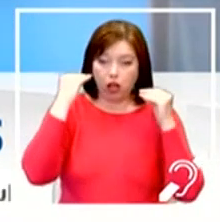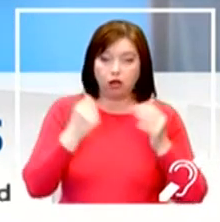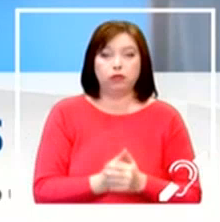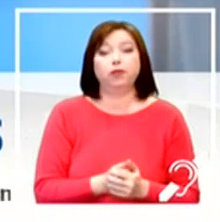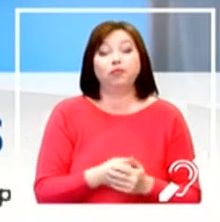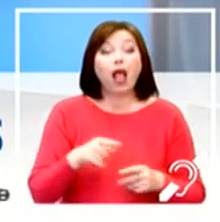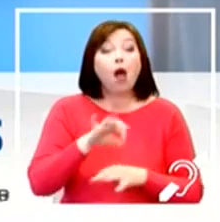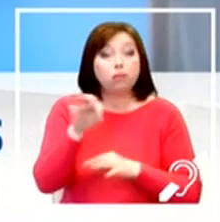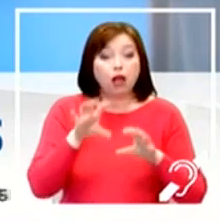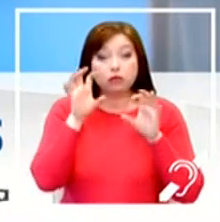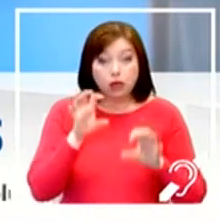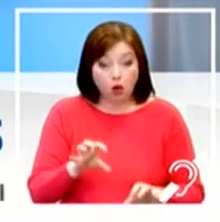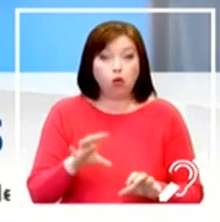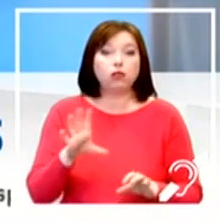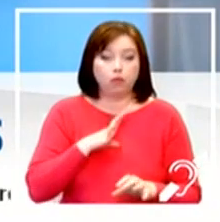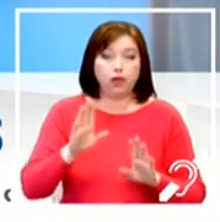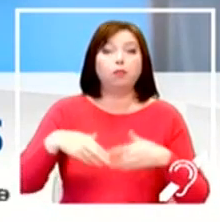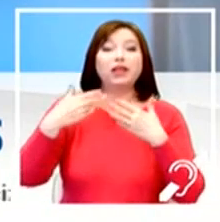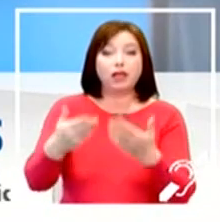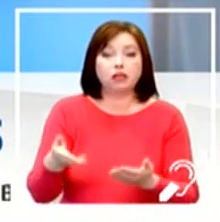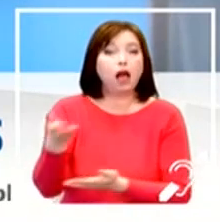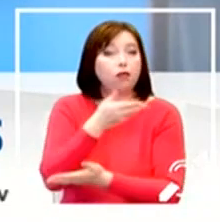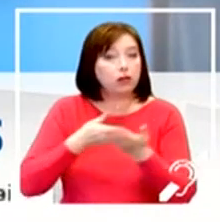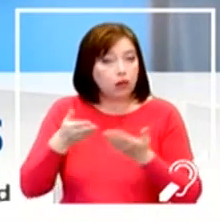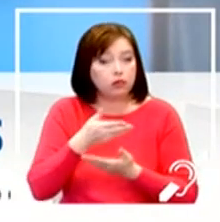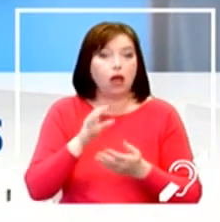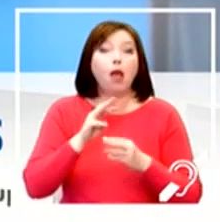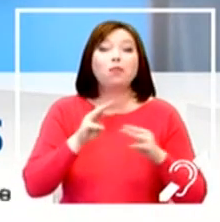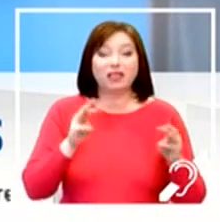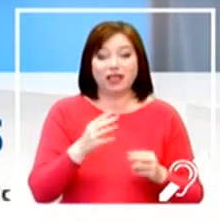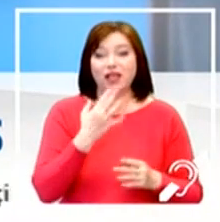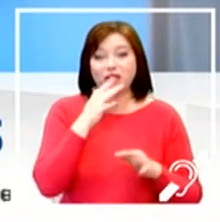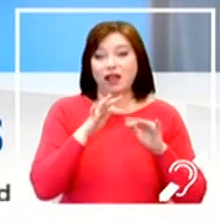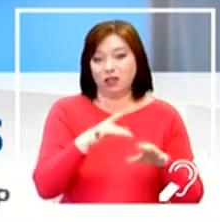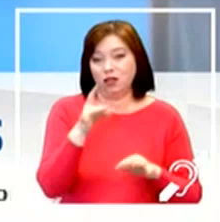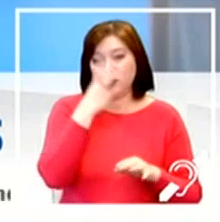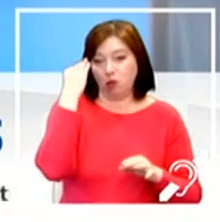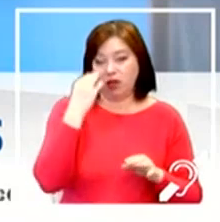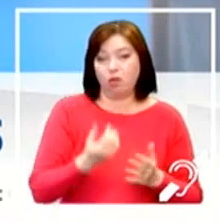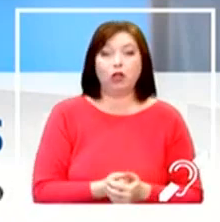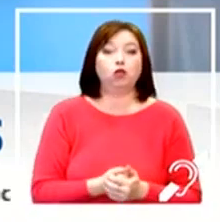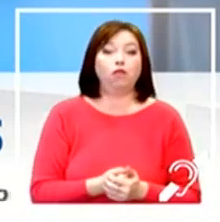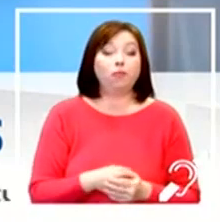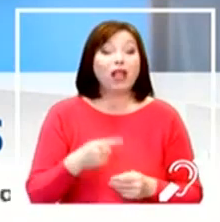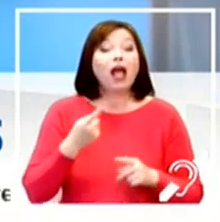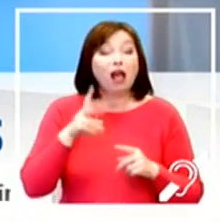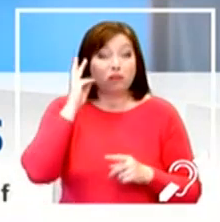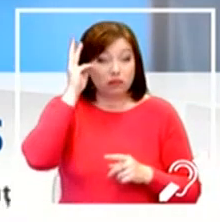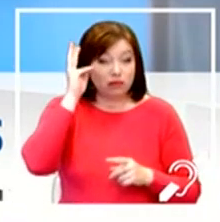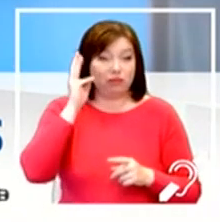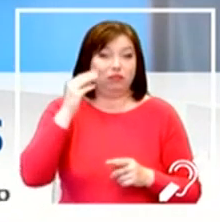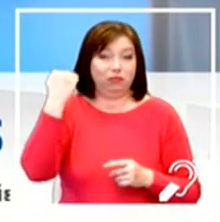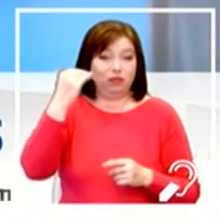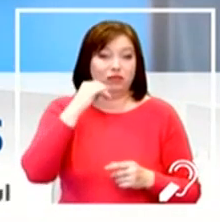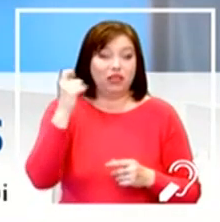Jos. Un proiect de lege în acest sens a fost prezentat pentru consultări de Ministerul de Externe al Republicii Moldova. La misiunea